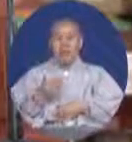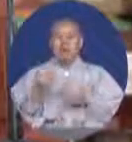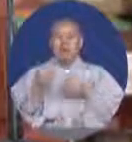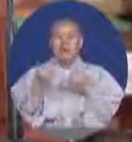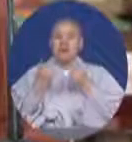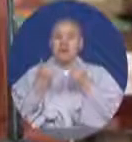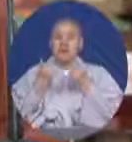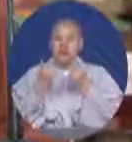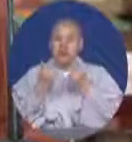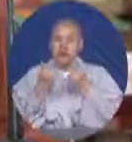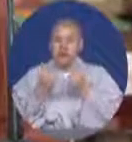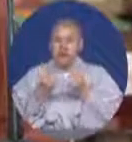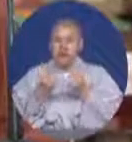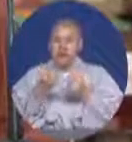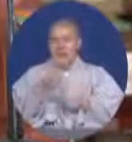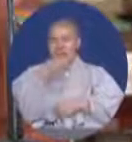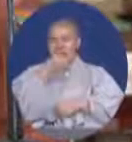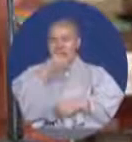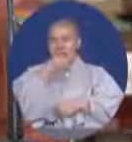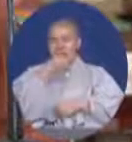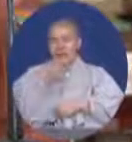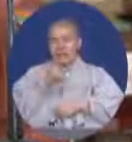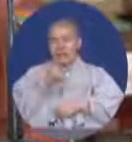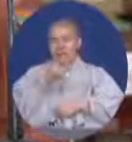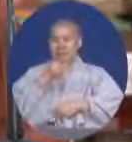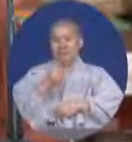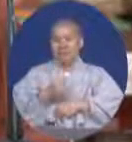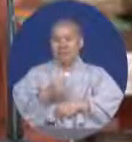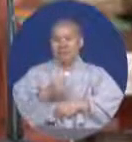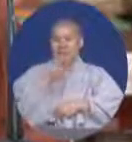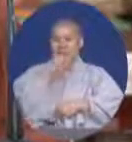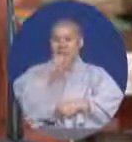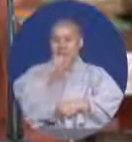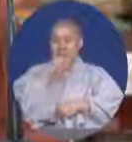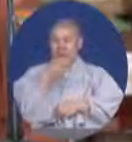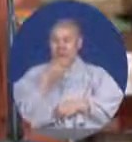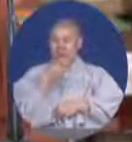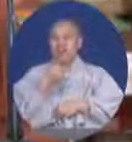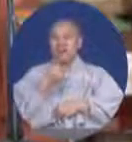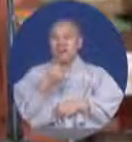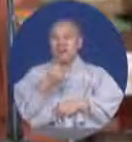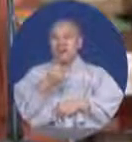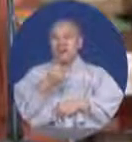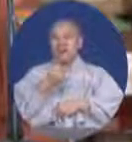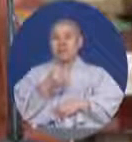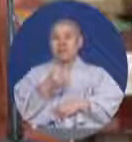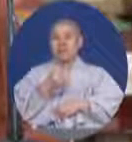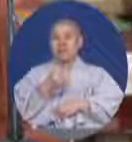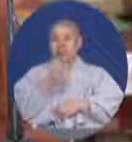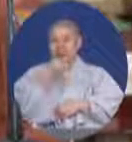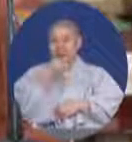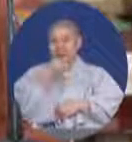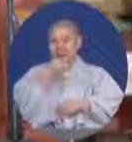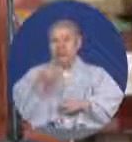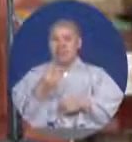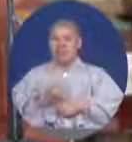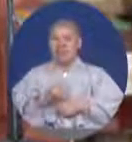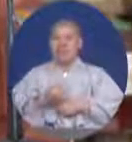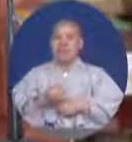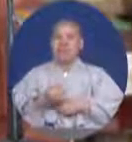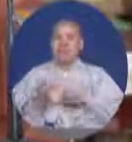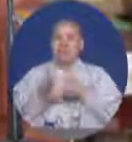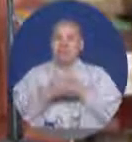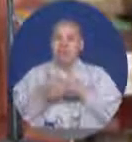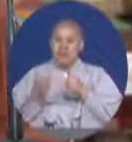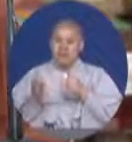이것인데 이게 뭐냐 그러면 탐해입니다. 탐해. 탐심과 애착. 이 탐심,